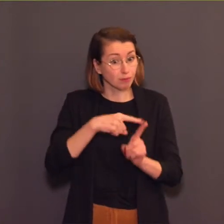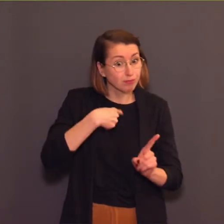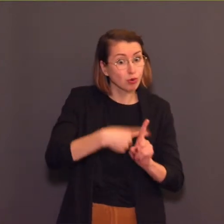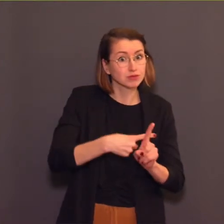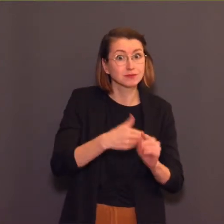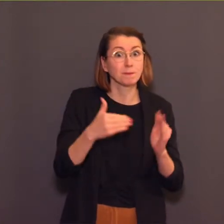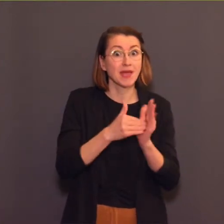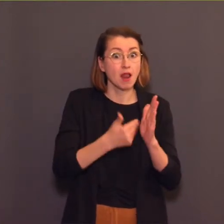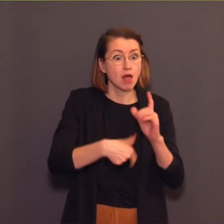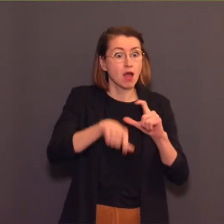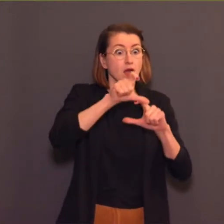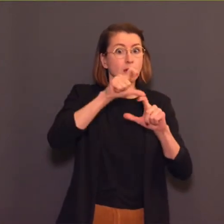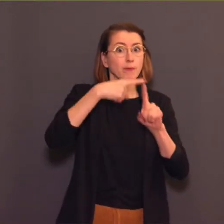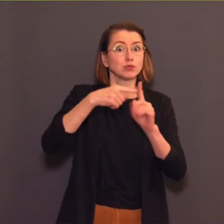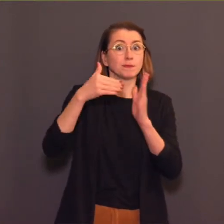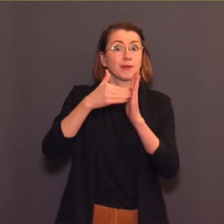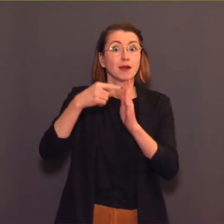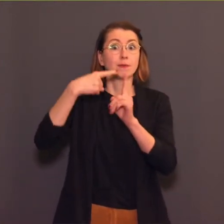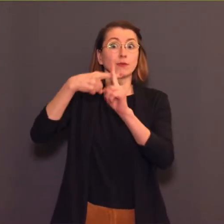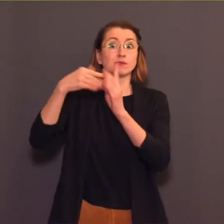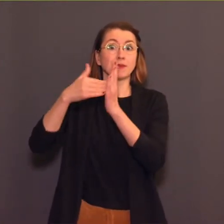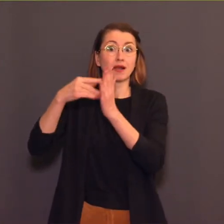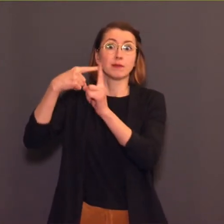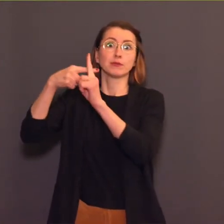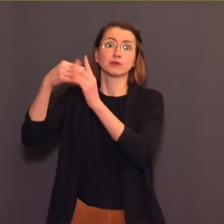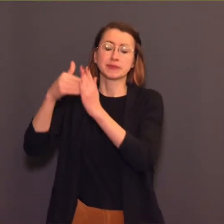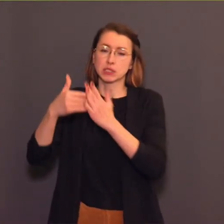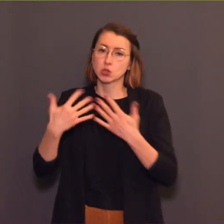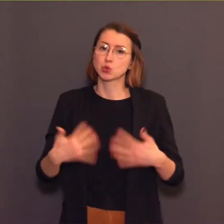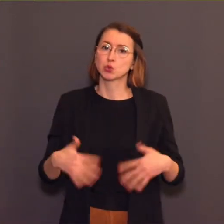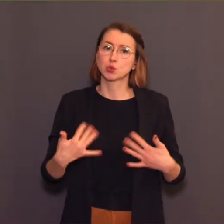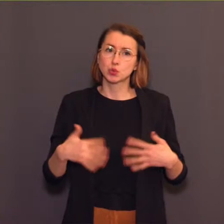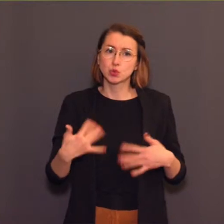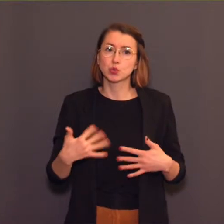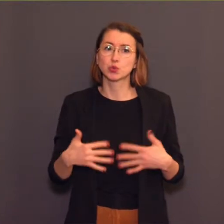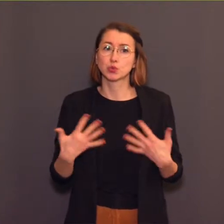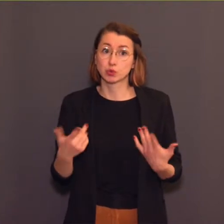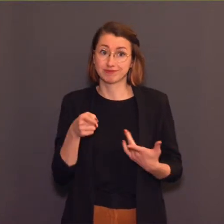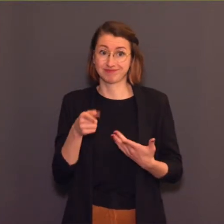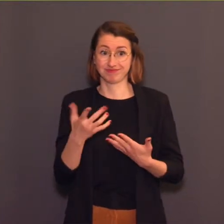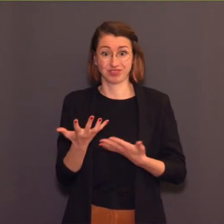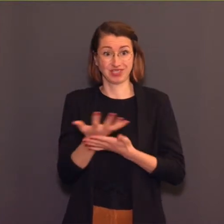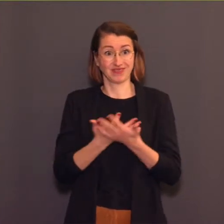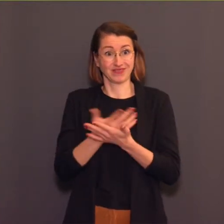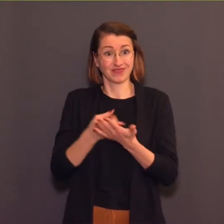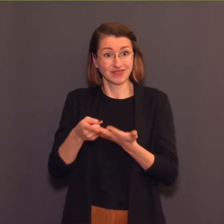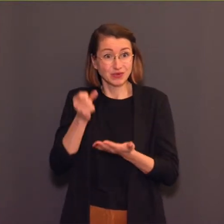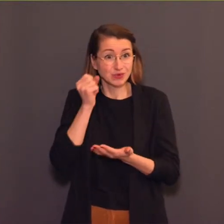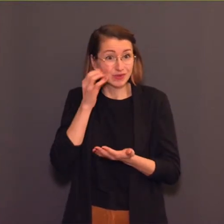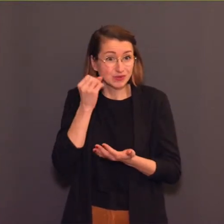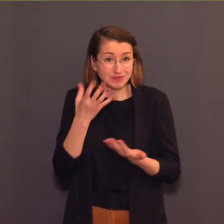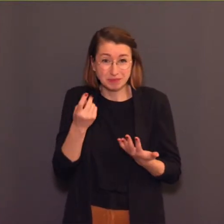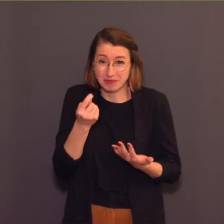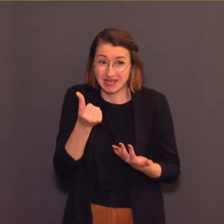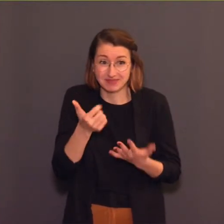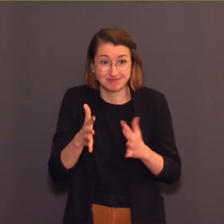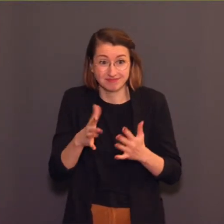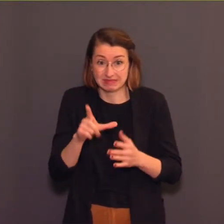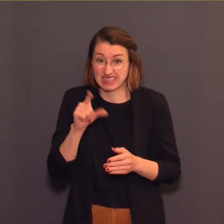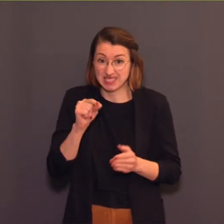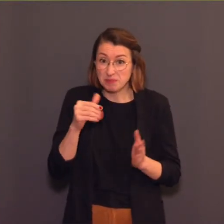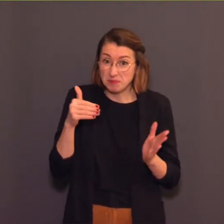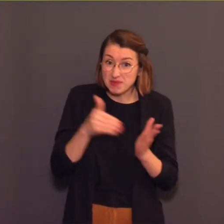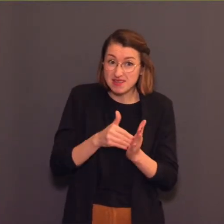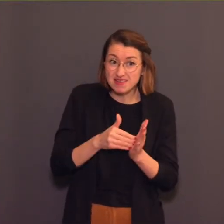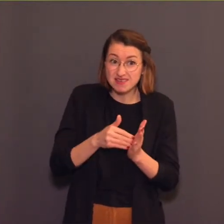semaine. Les chiffres quotidiens actuels flirtent avec les 6000 nouvelles infections par jour, ce qui